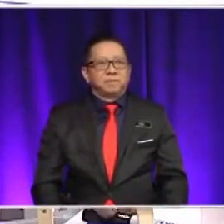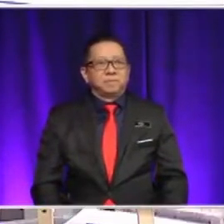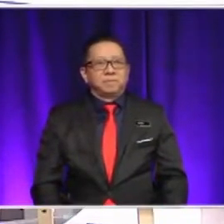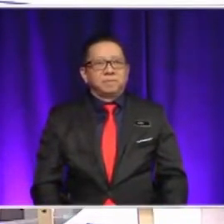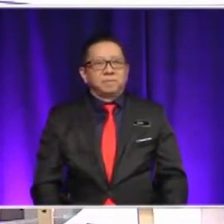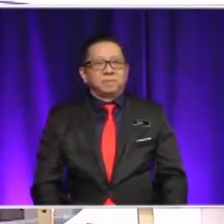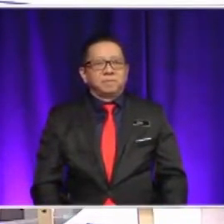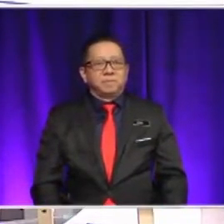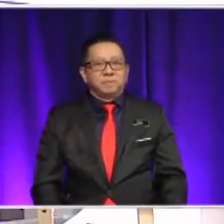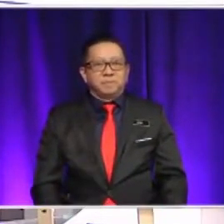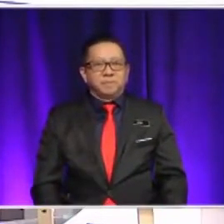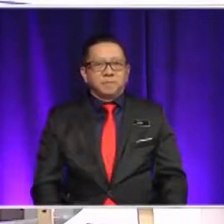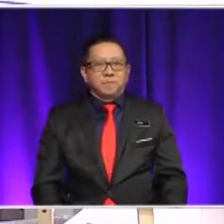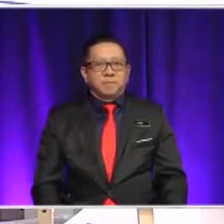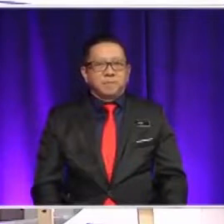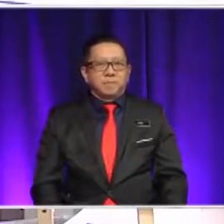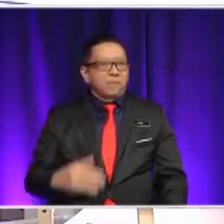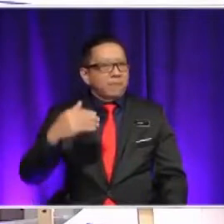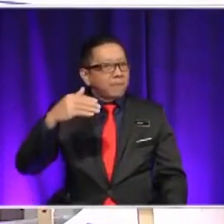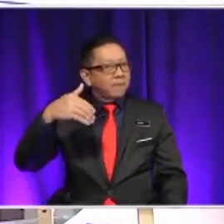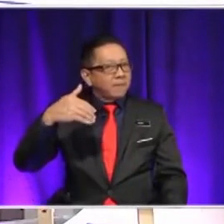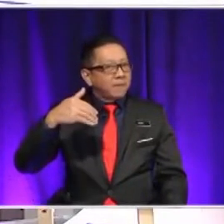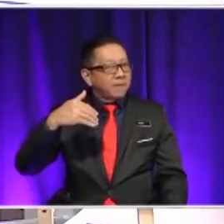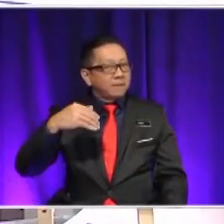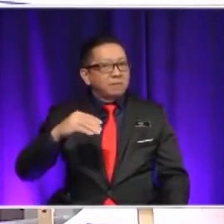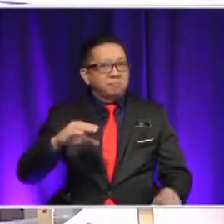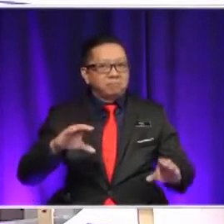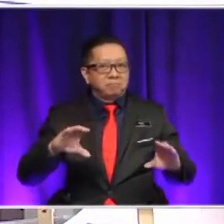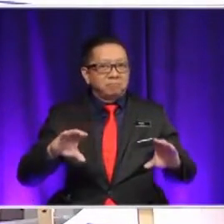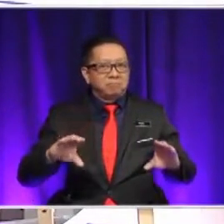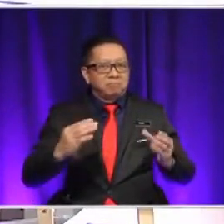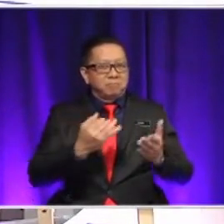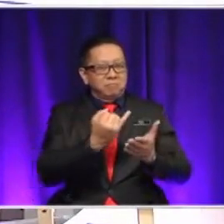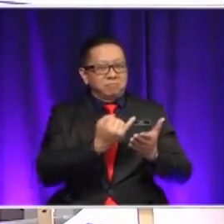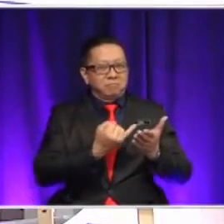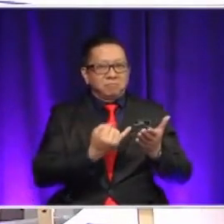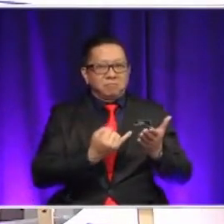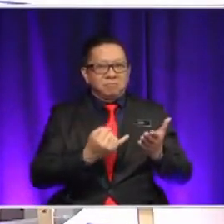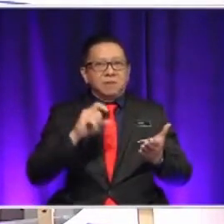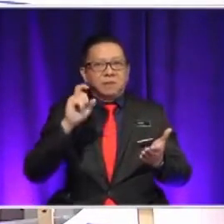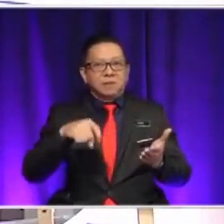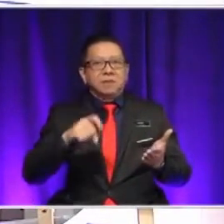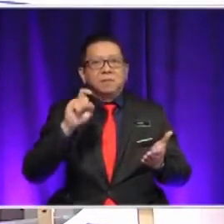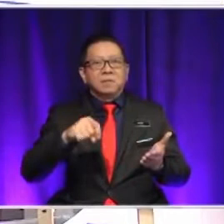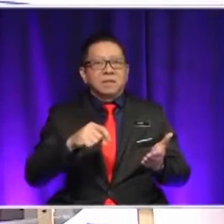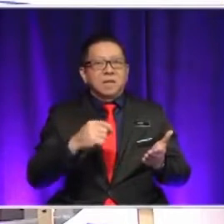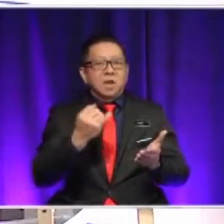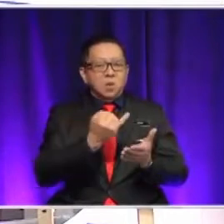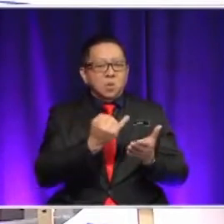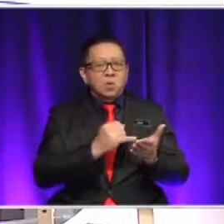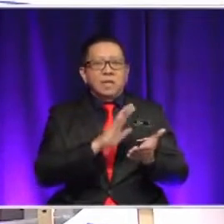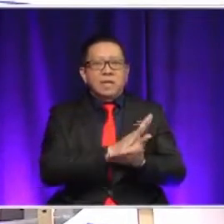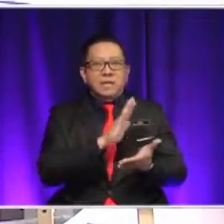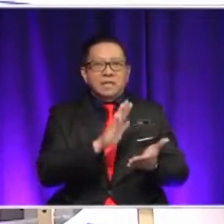sana silite goake apa sebelum kita menghasilkan karya kita perlu membuat lah kan Andrea Pirlo cuma supaya kalau